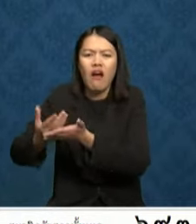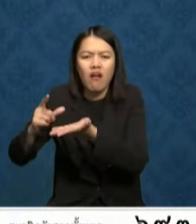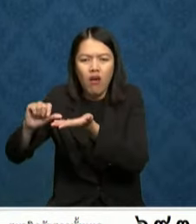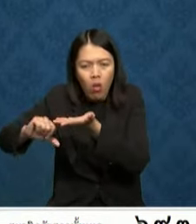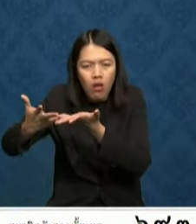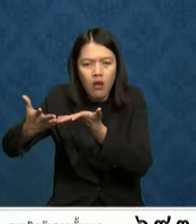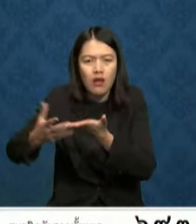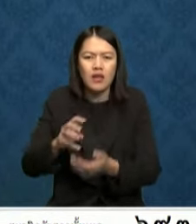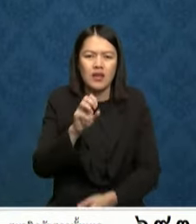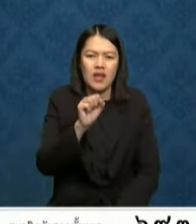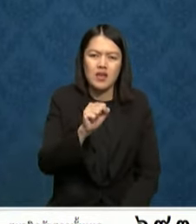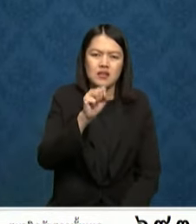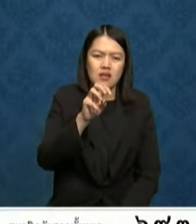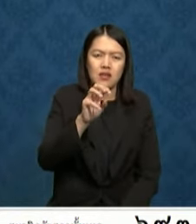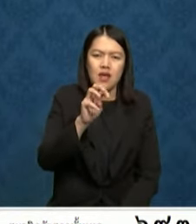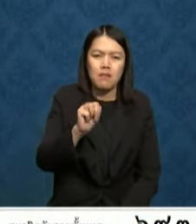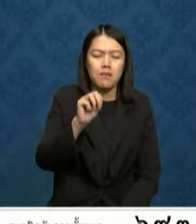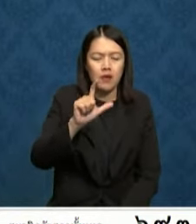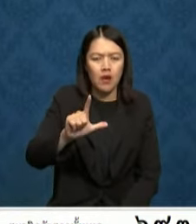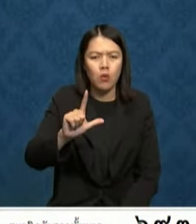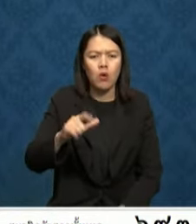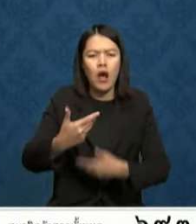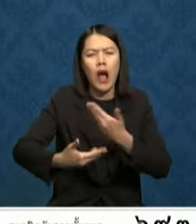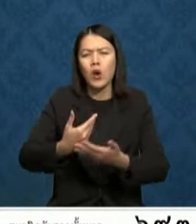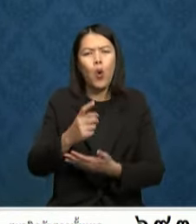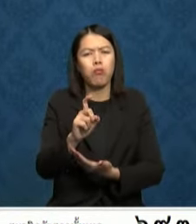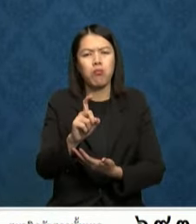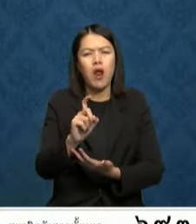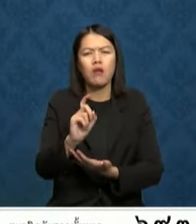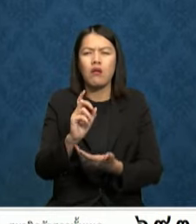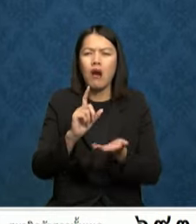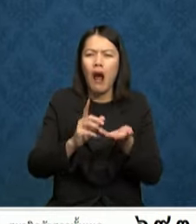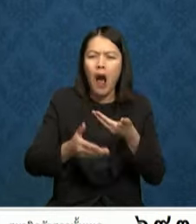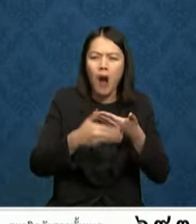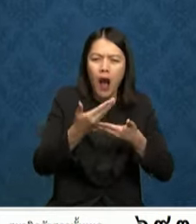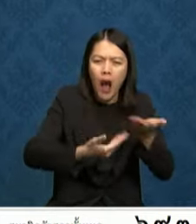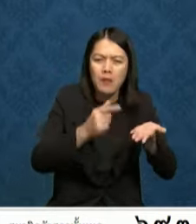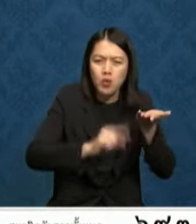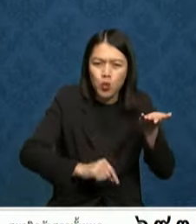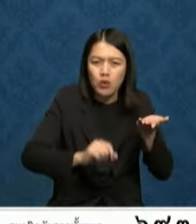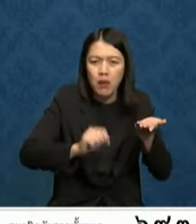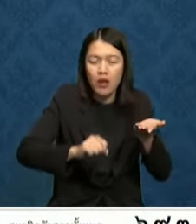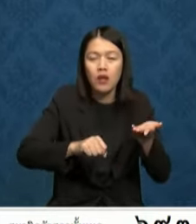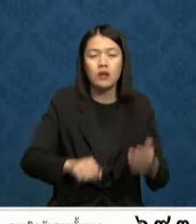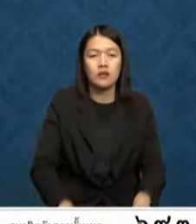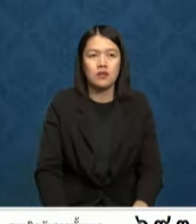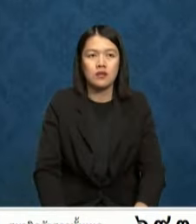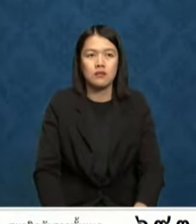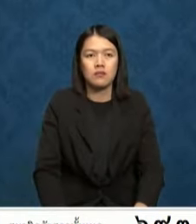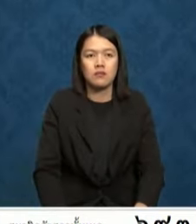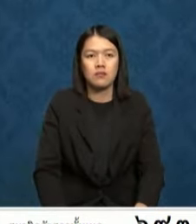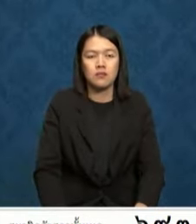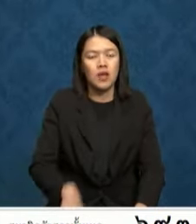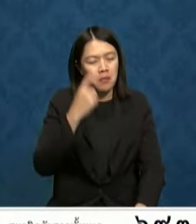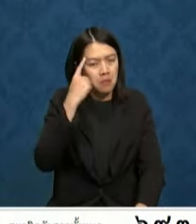ใจที่ภาค smlเราวันเนี้ภาคผู้ผลิตเนี่ยก็ขายของไม่ค่อยได้เพราะของถูกกันไปหรือเปล่านะครับมันอาจจะไม่